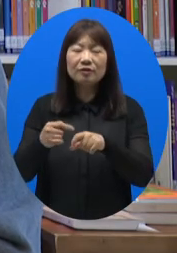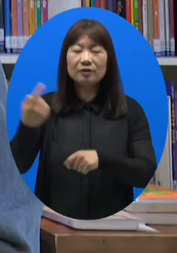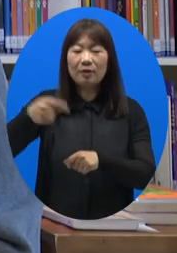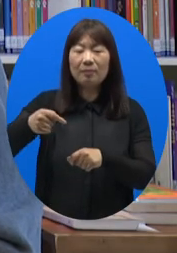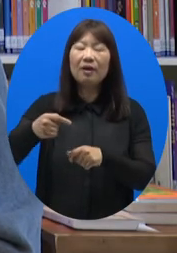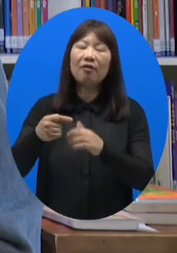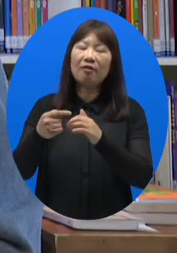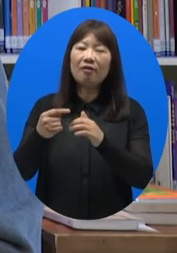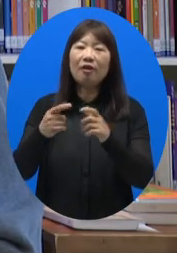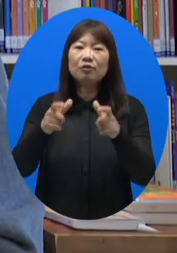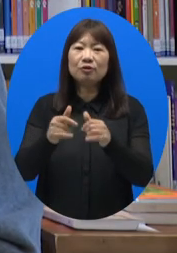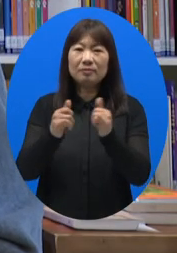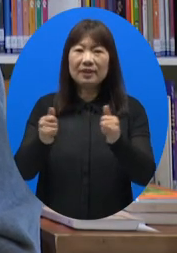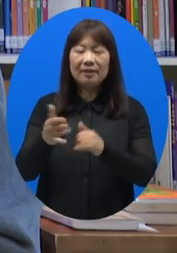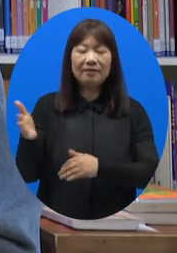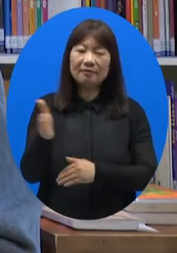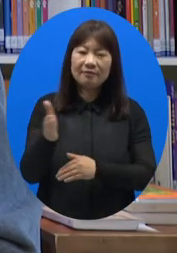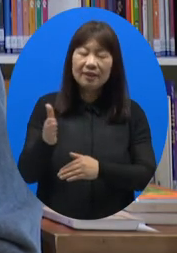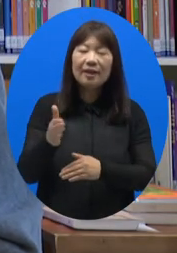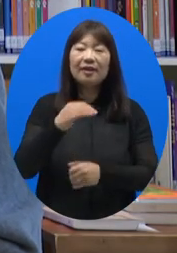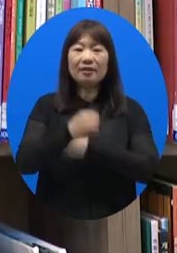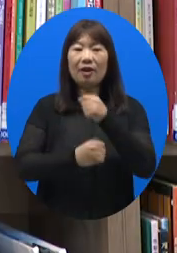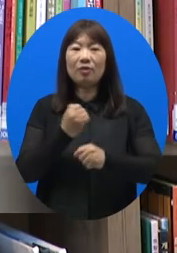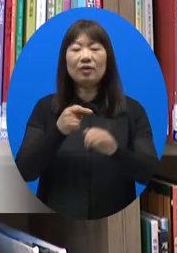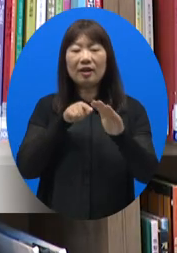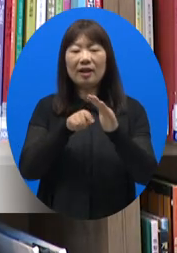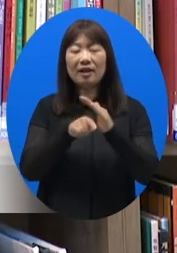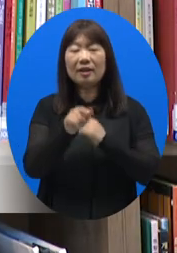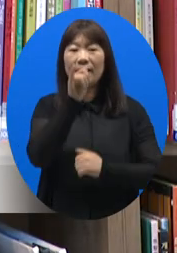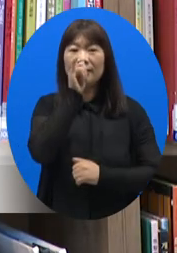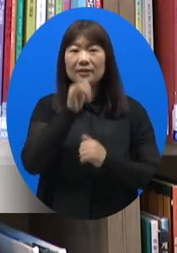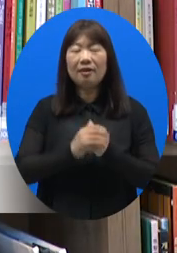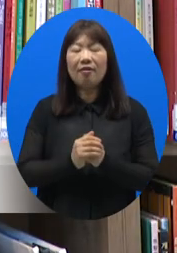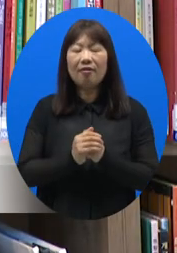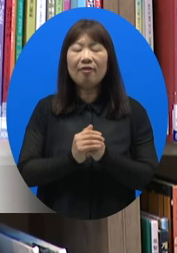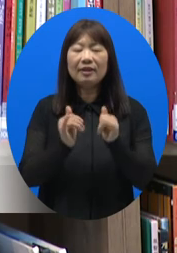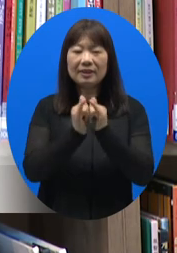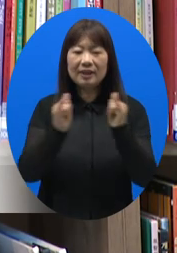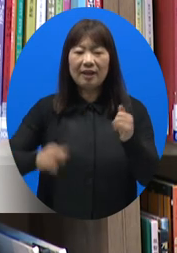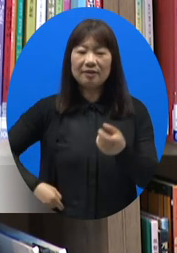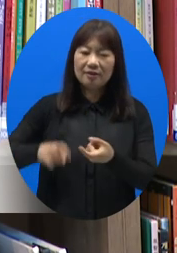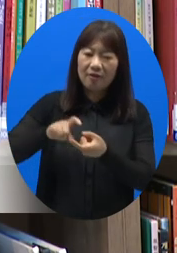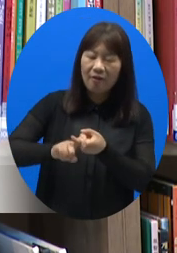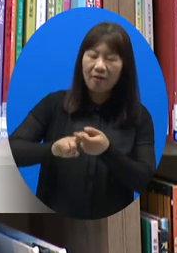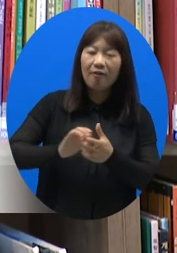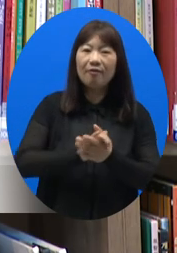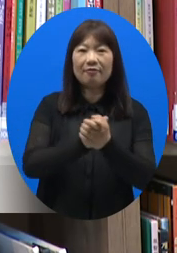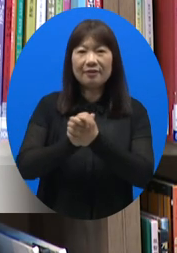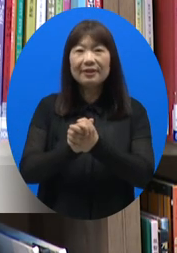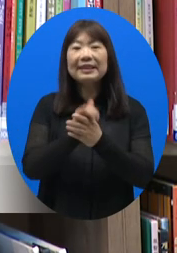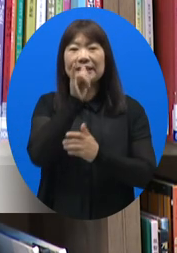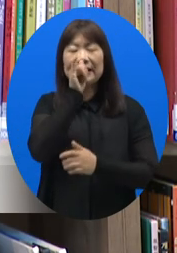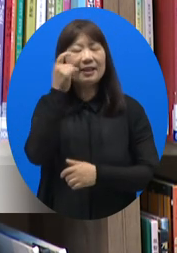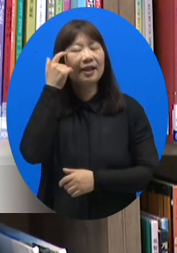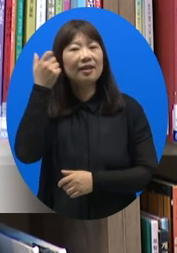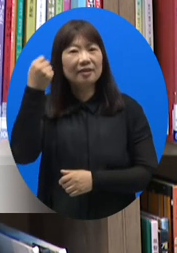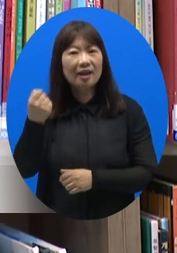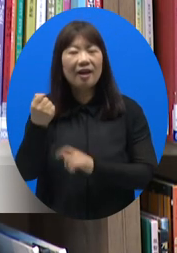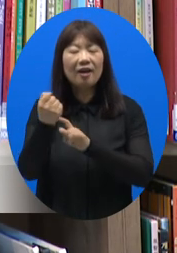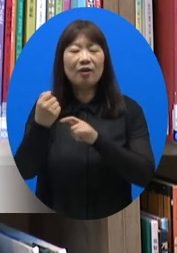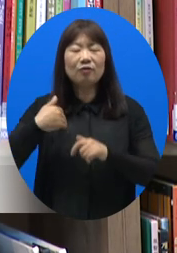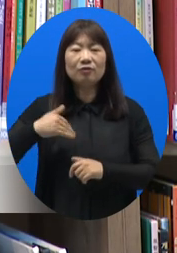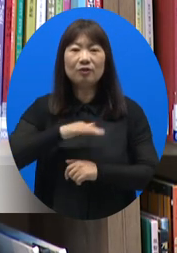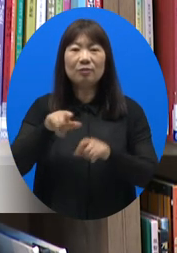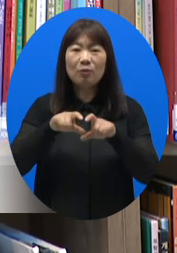이렇게 자유롭게 이곳을 즐겨 찾습니다. 사람의 정이 좀 있는 공간이다라는 생각이 많이 들거든요. 그러니까 우리가